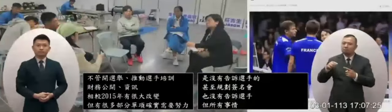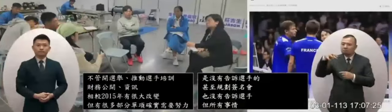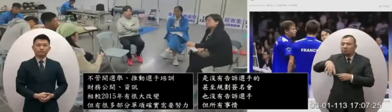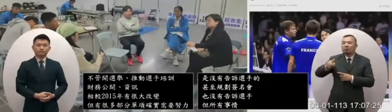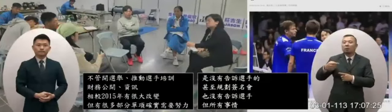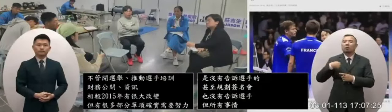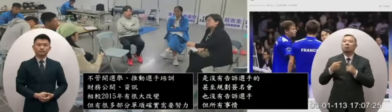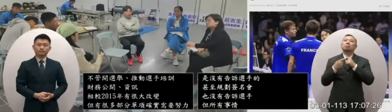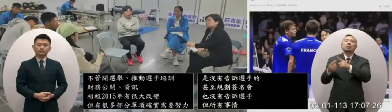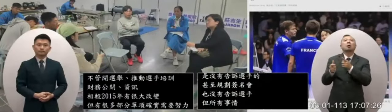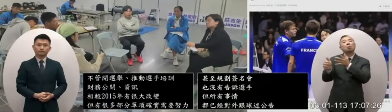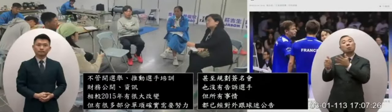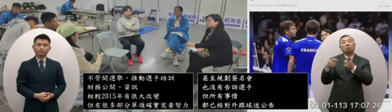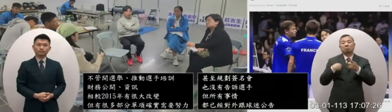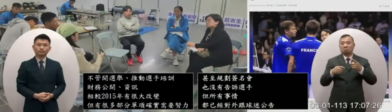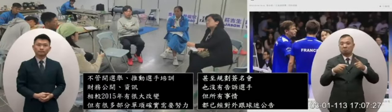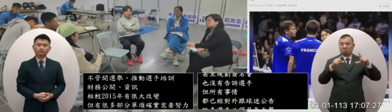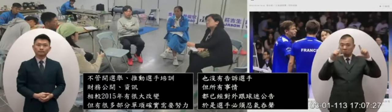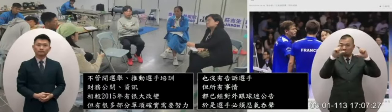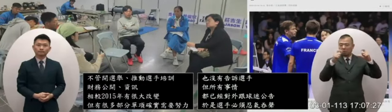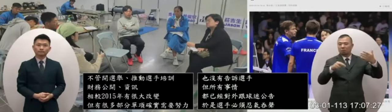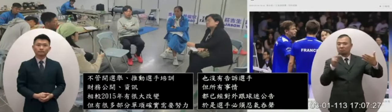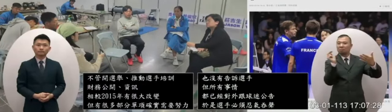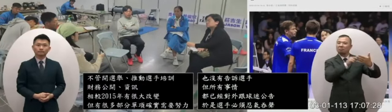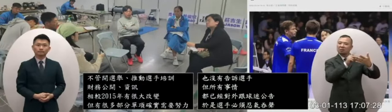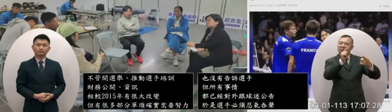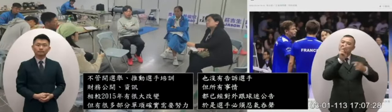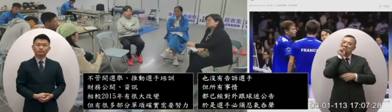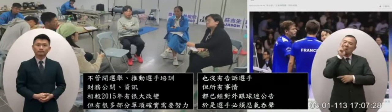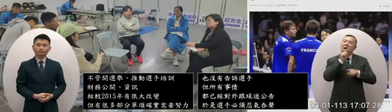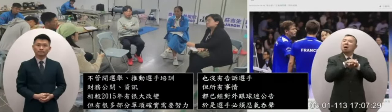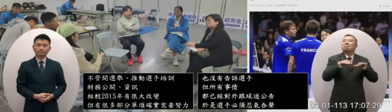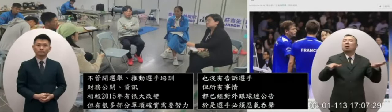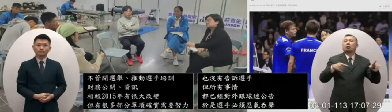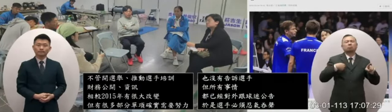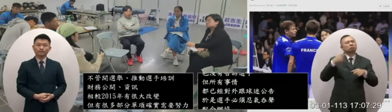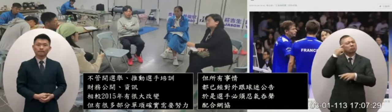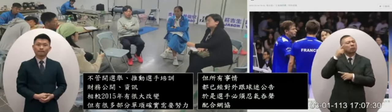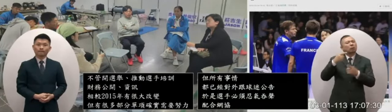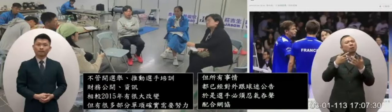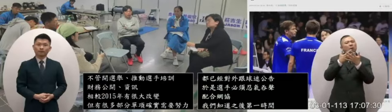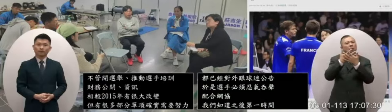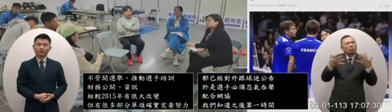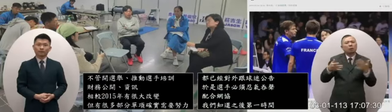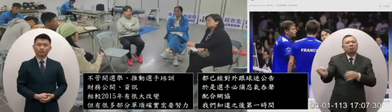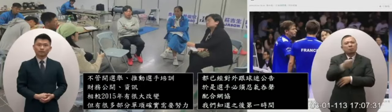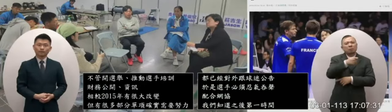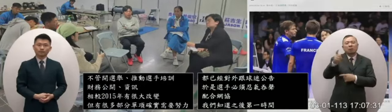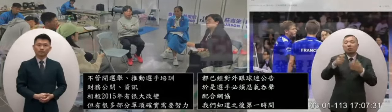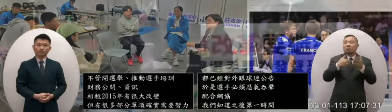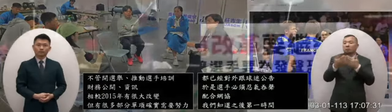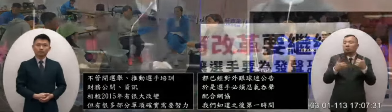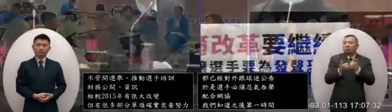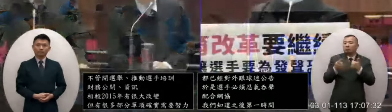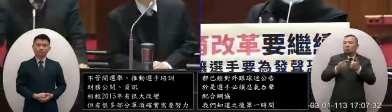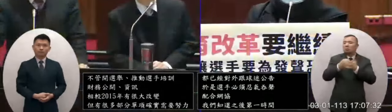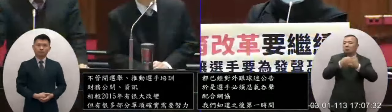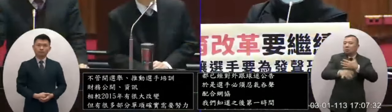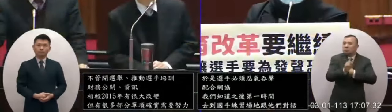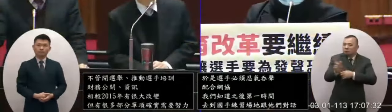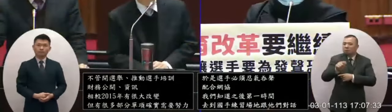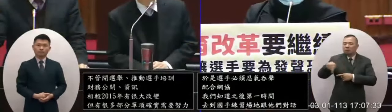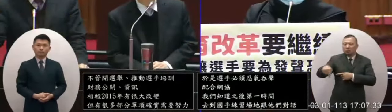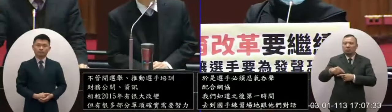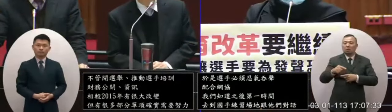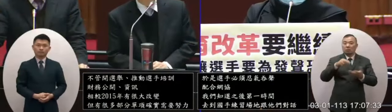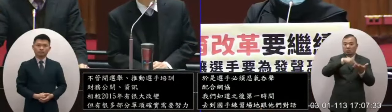很平和的一个现场，对吗？我们只是想要听一听到底网协还疏漏了哪些事情，其实立法院可以透过跟体育署对话去协